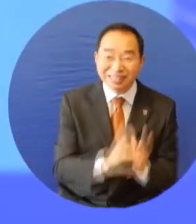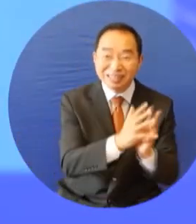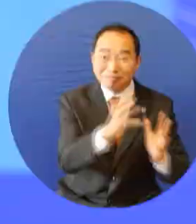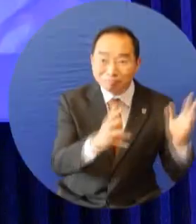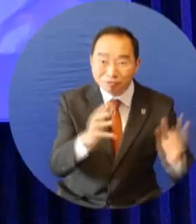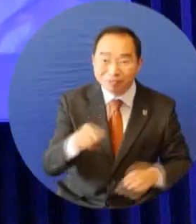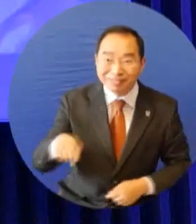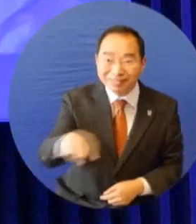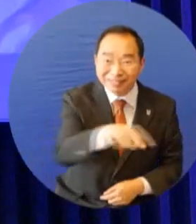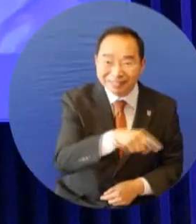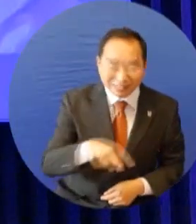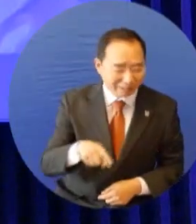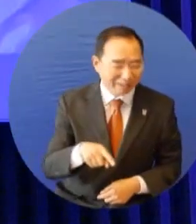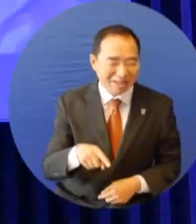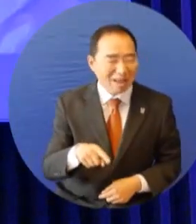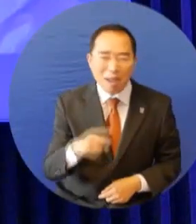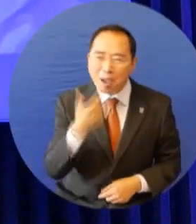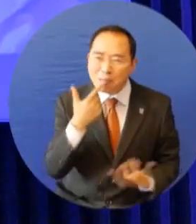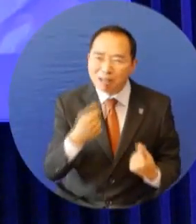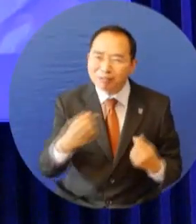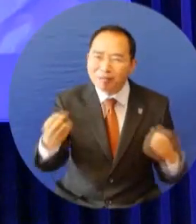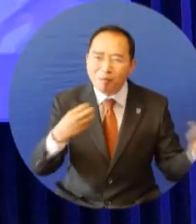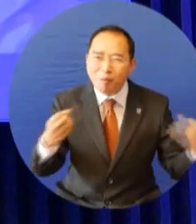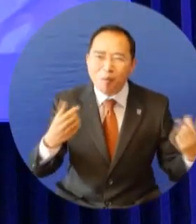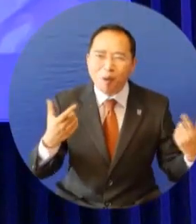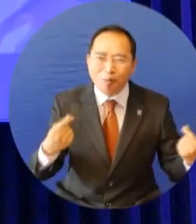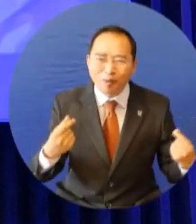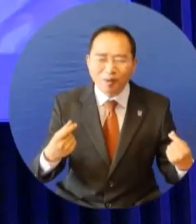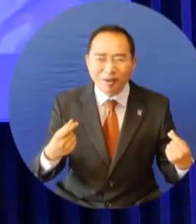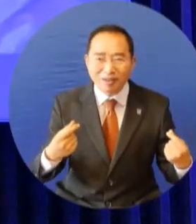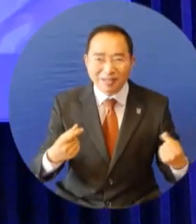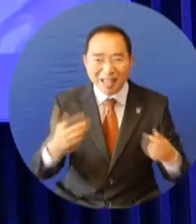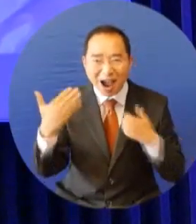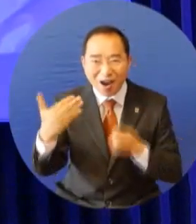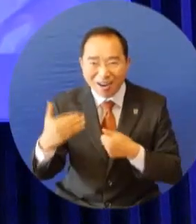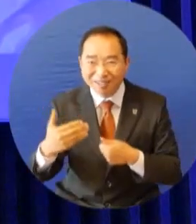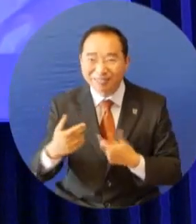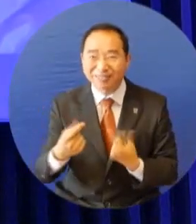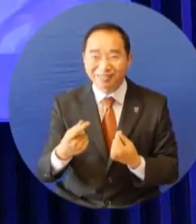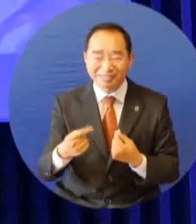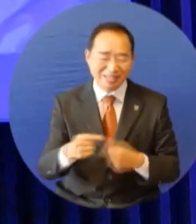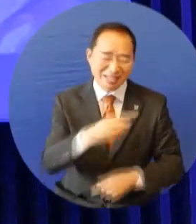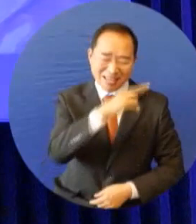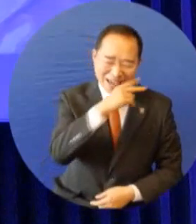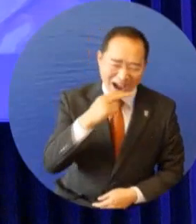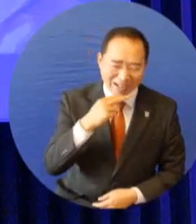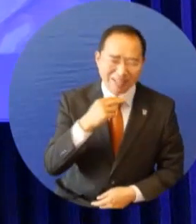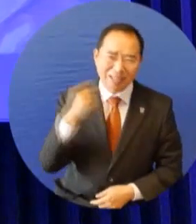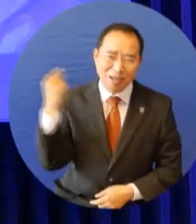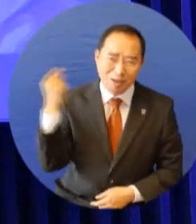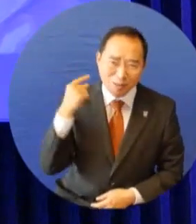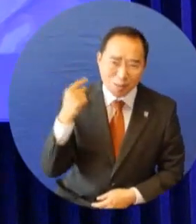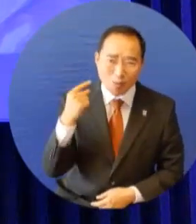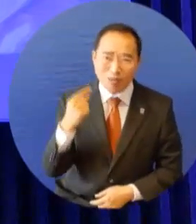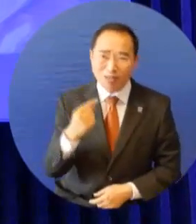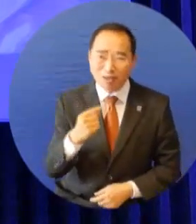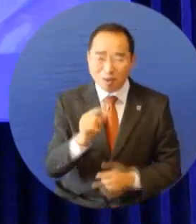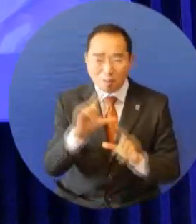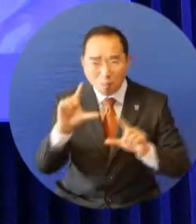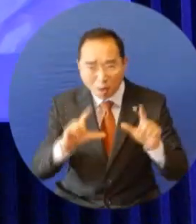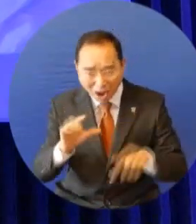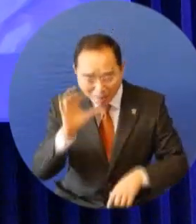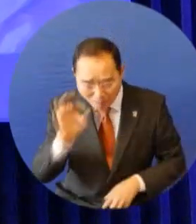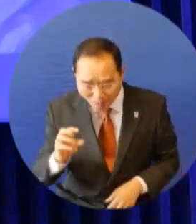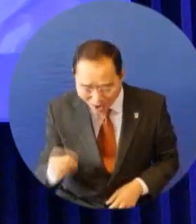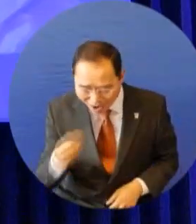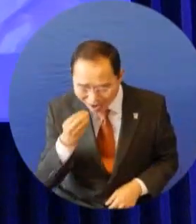좋아가지고. 이 풀들이 전부 막 이야기를 해, 막. 그리고 향기로, 소리로,